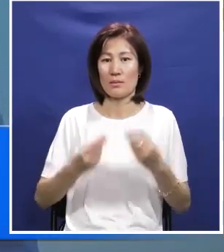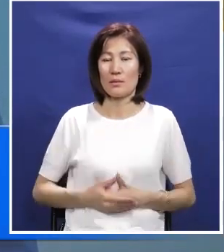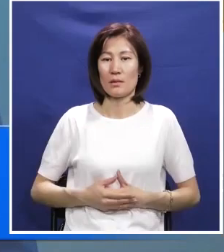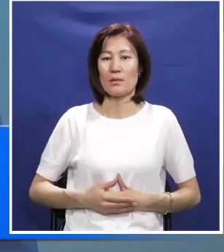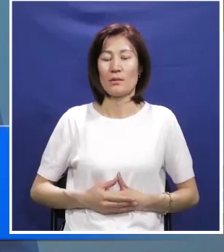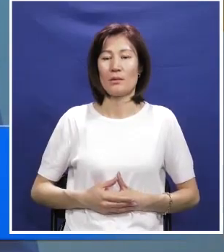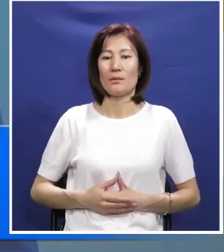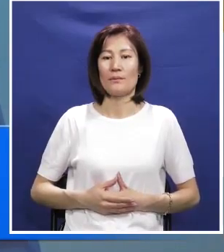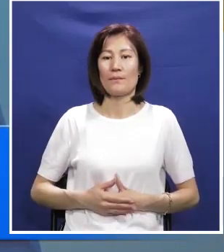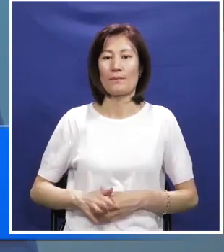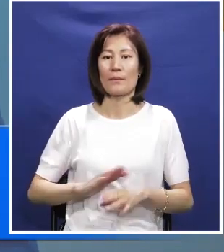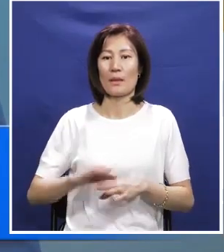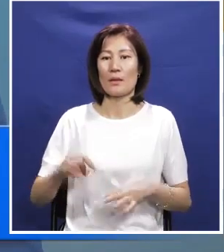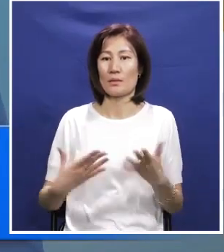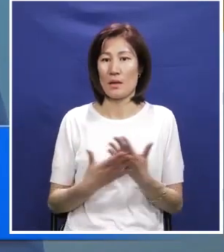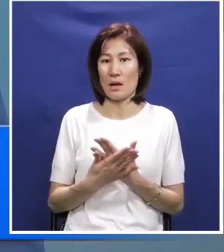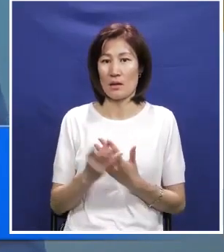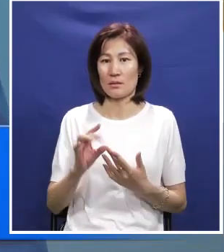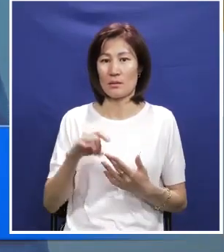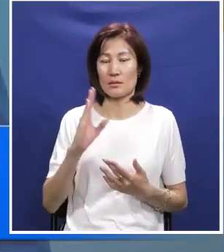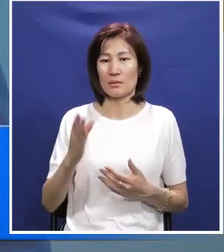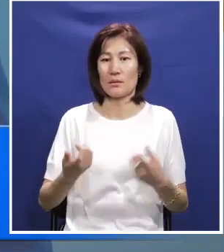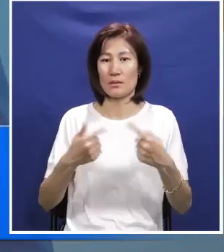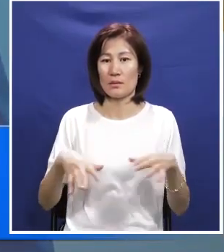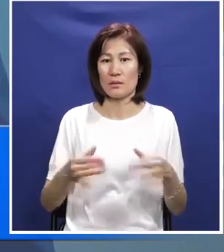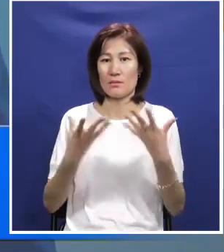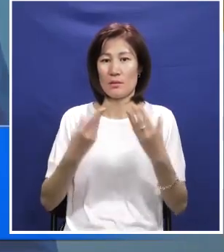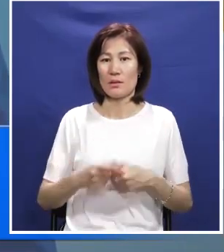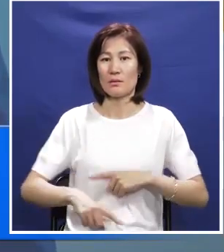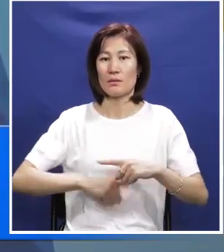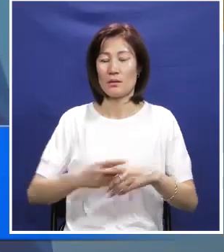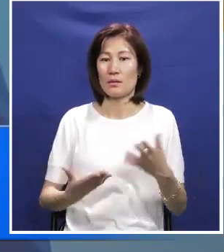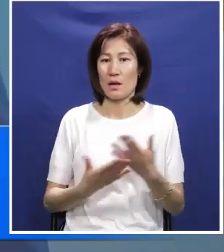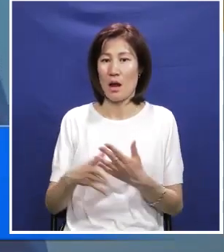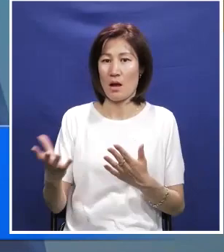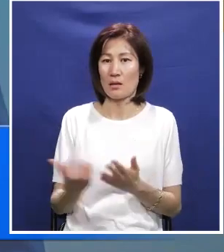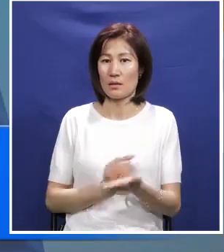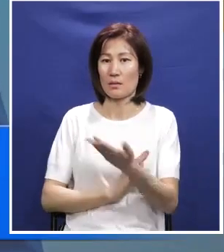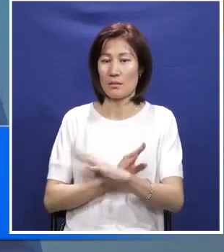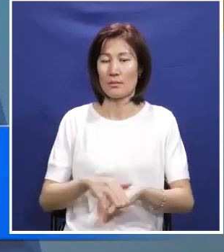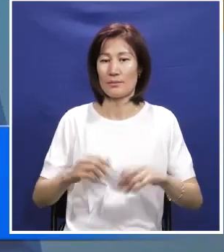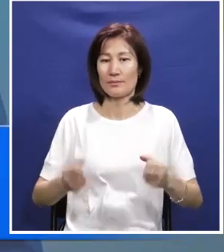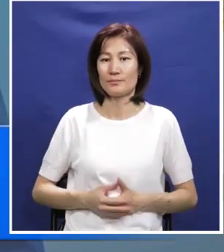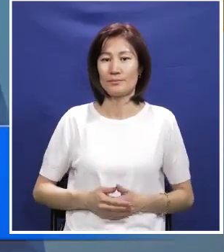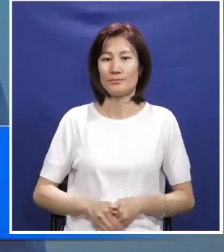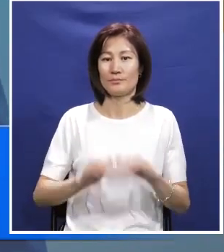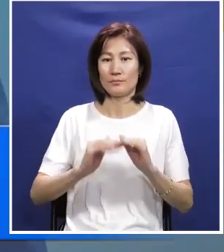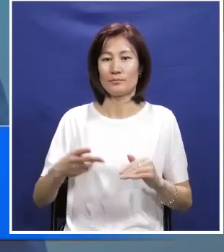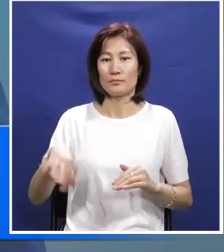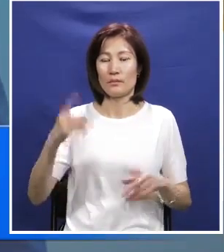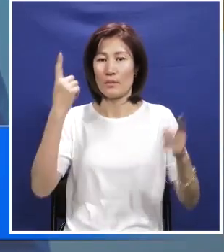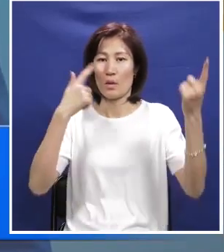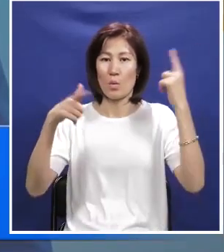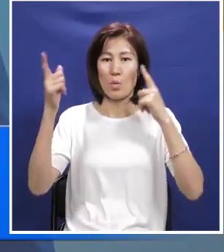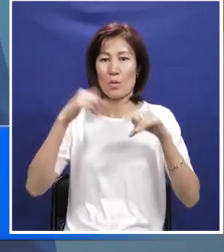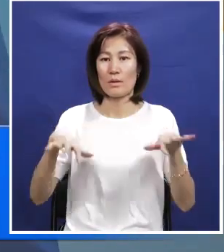бұның ерекшеліктері біздің жаңадан енгізіп отырған технологияларымызды, жаңадан алып келінген баланың логикалық